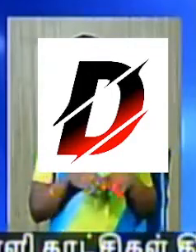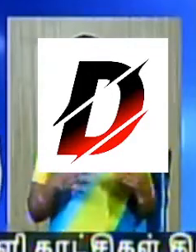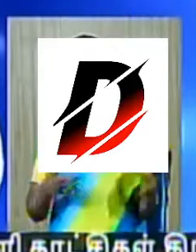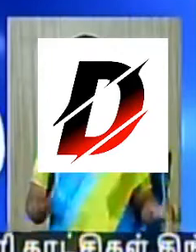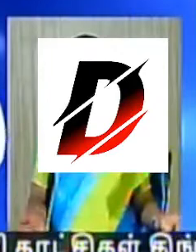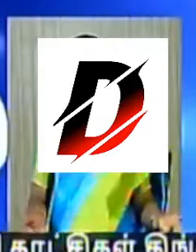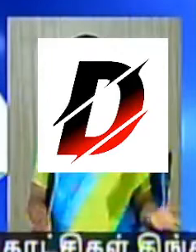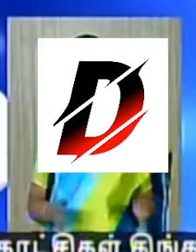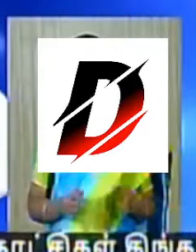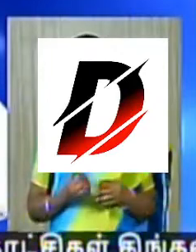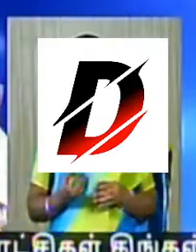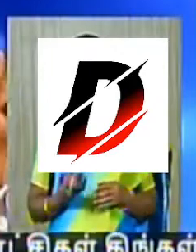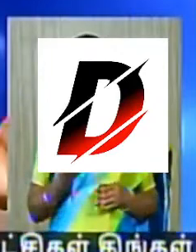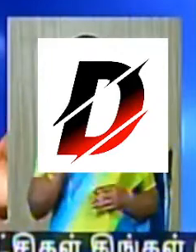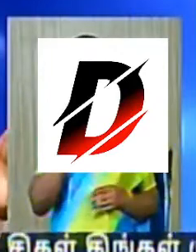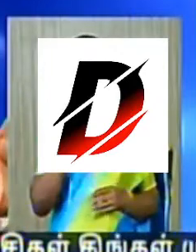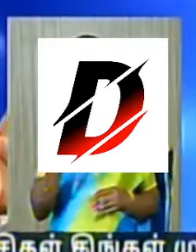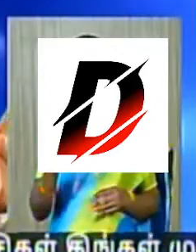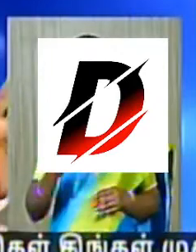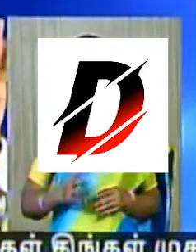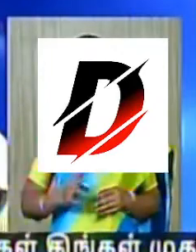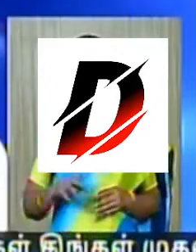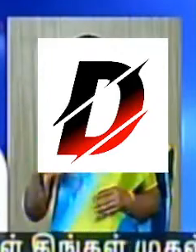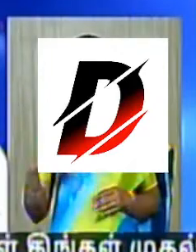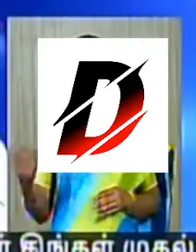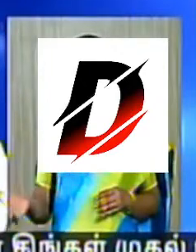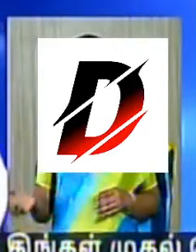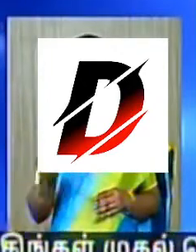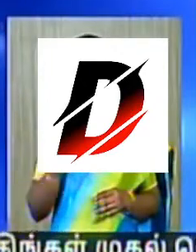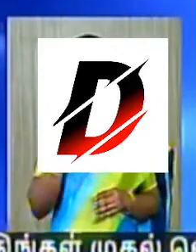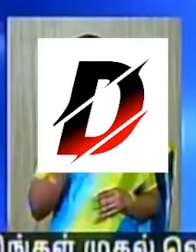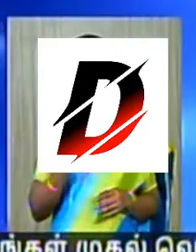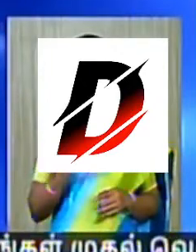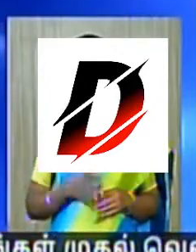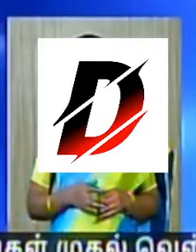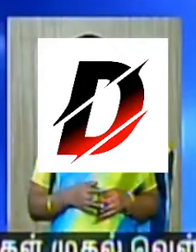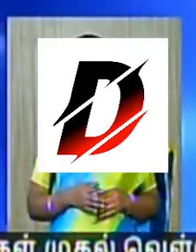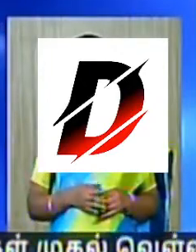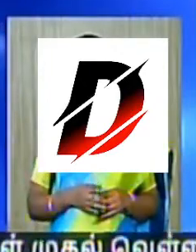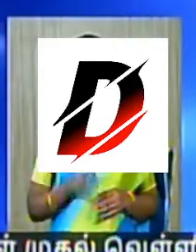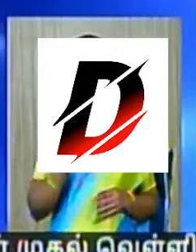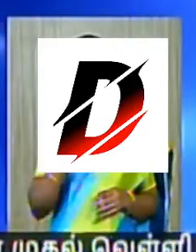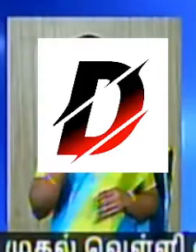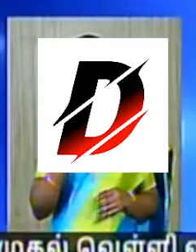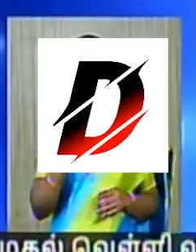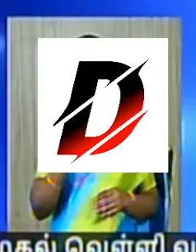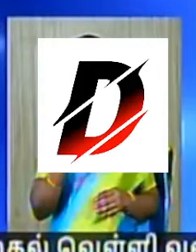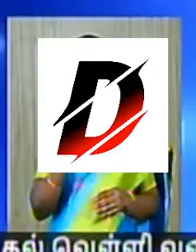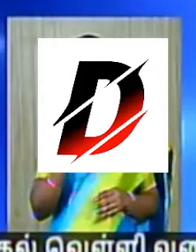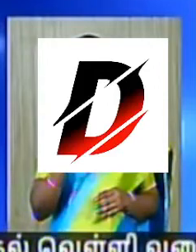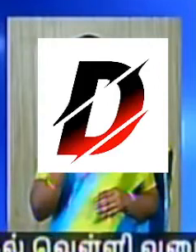மெய்யன்கள் சம்பந்தமான கணக்குகளை நாம் பார்த்து முடிச்சிட்டோம். இனிமேல் அடுத்த வகுப்பில்